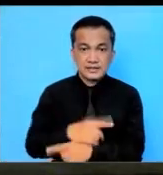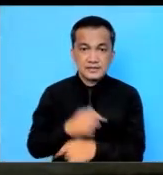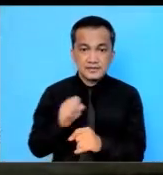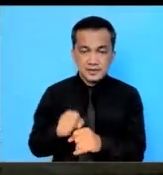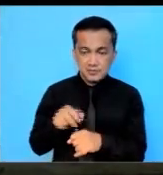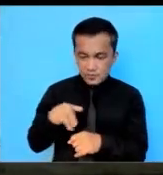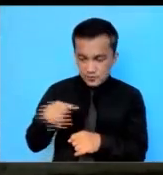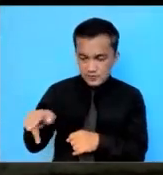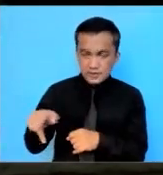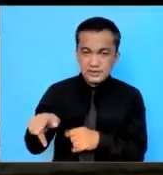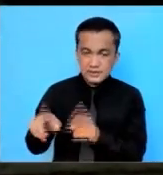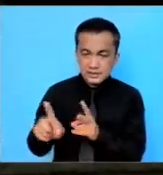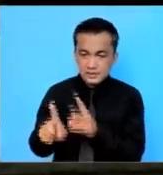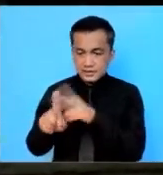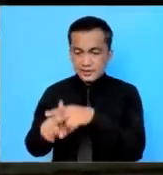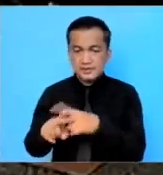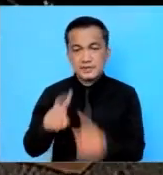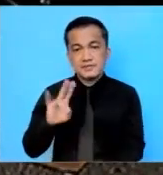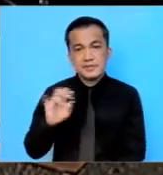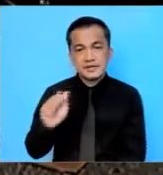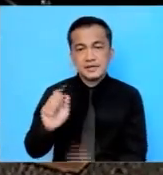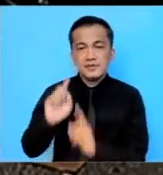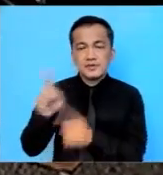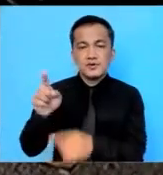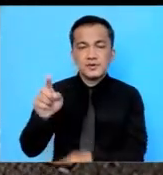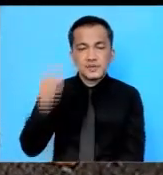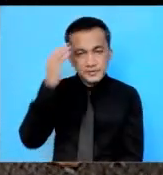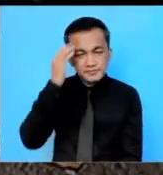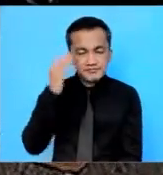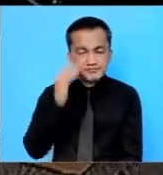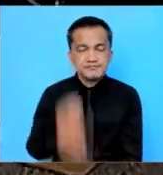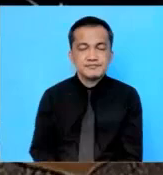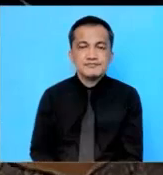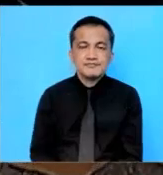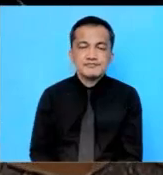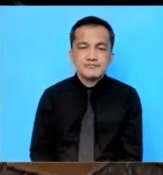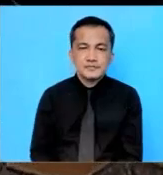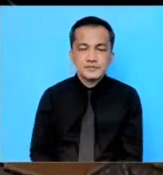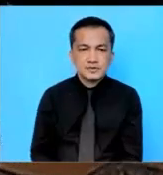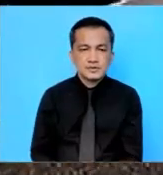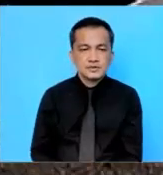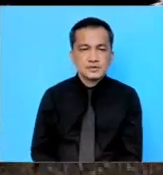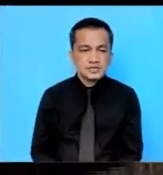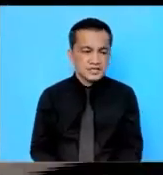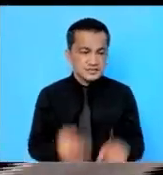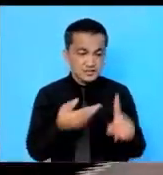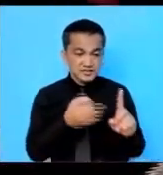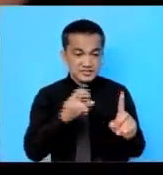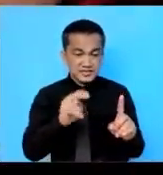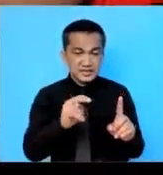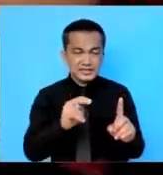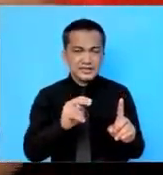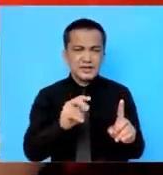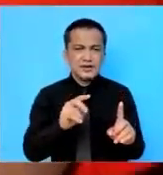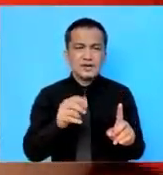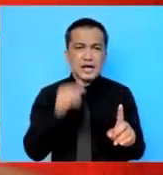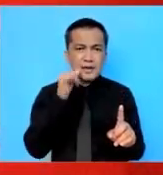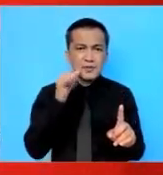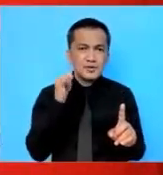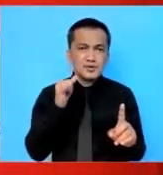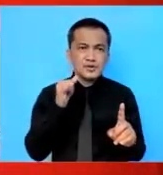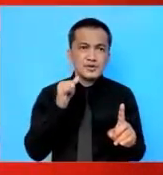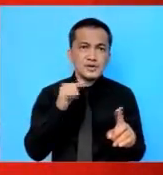mag-walk-in ang mga nag-a-apply ng visa pa Korea. Isa sa mahigit 200 aplikante si Cheng na alas 8 para kagabi